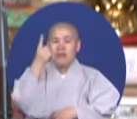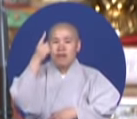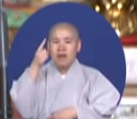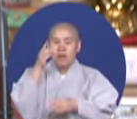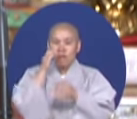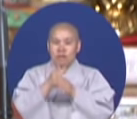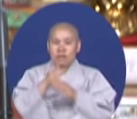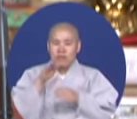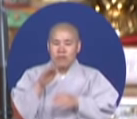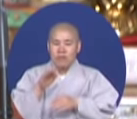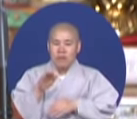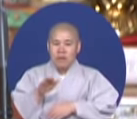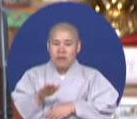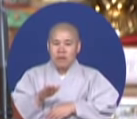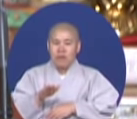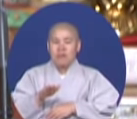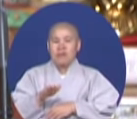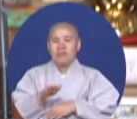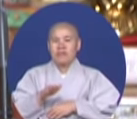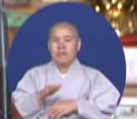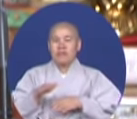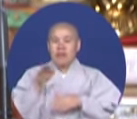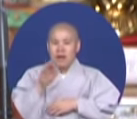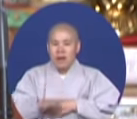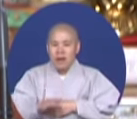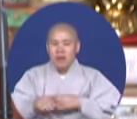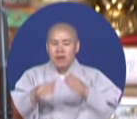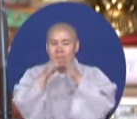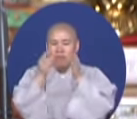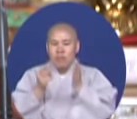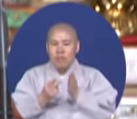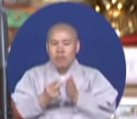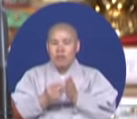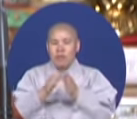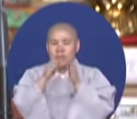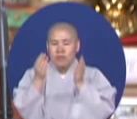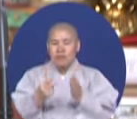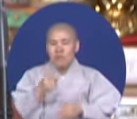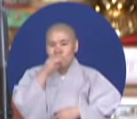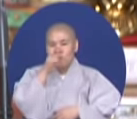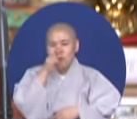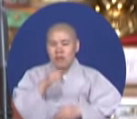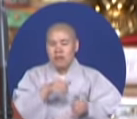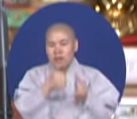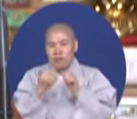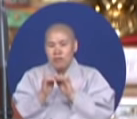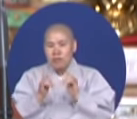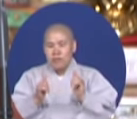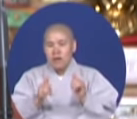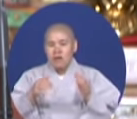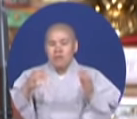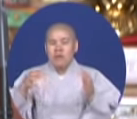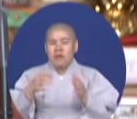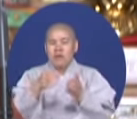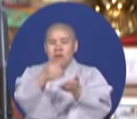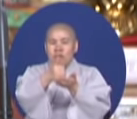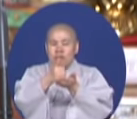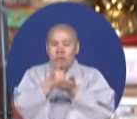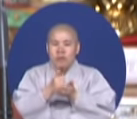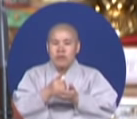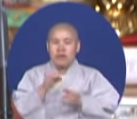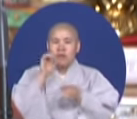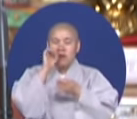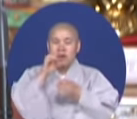중단이고요. 그 하단에는 일체 중생의 혼령을 다 모셔서 극락세계 왕생하게